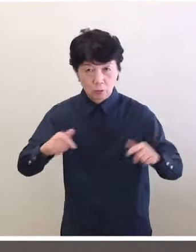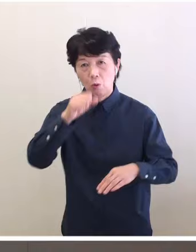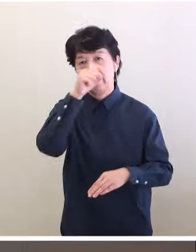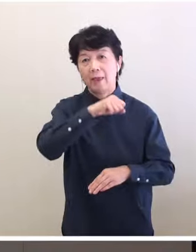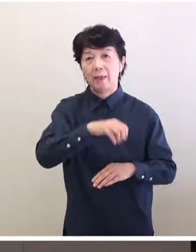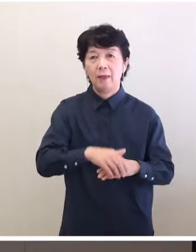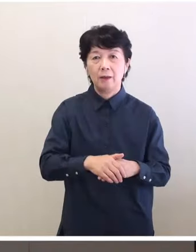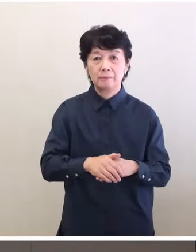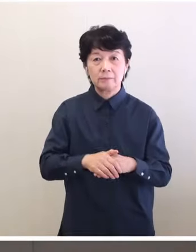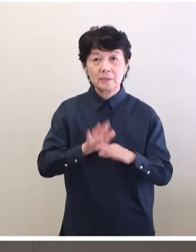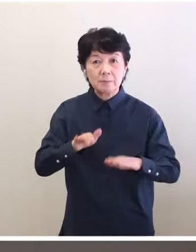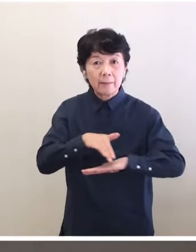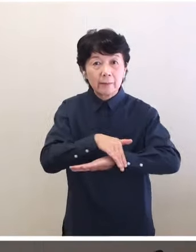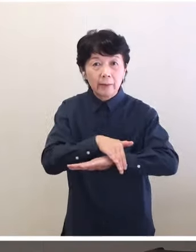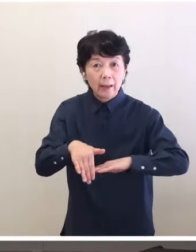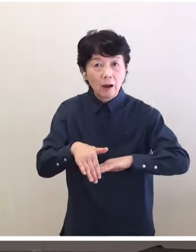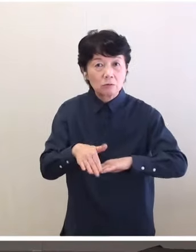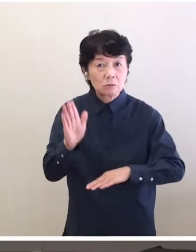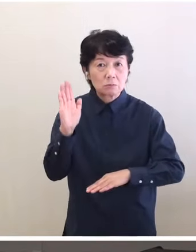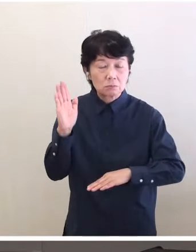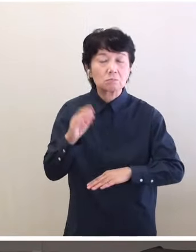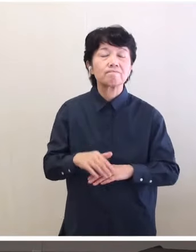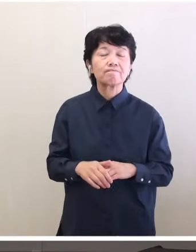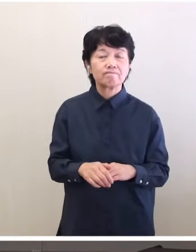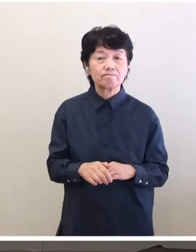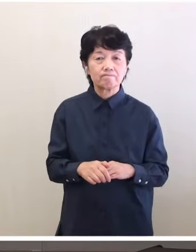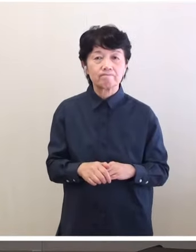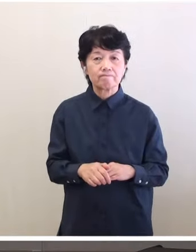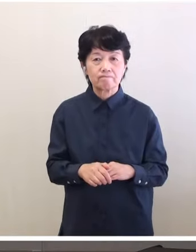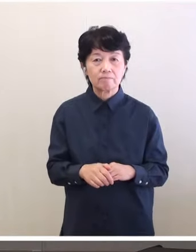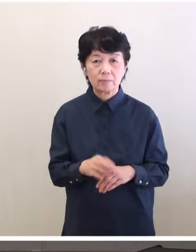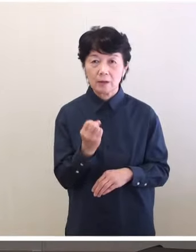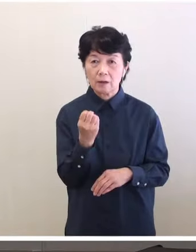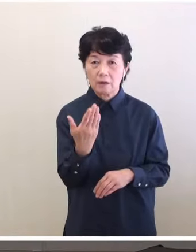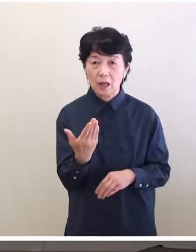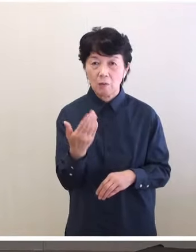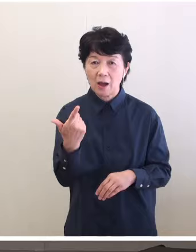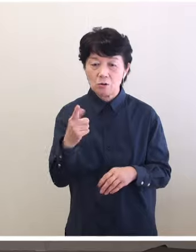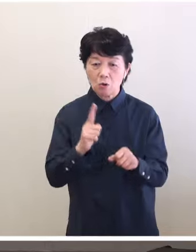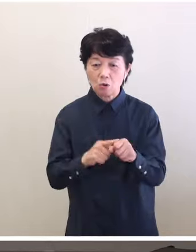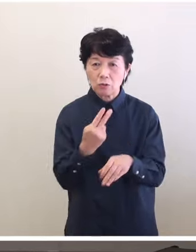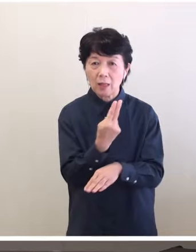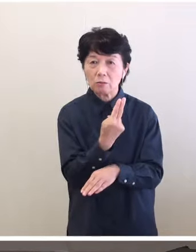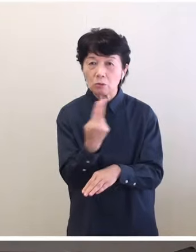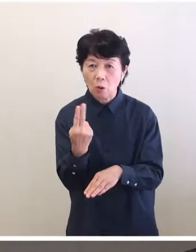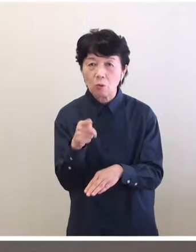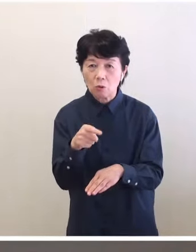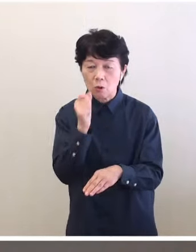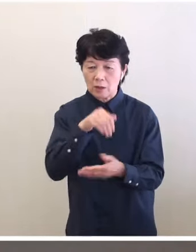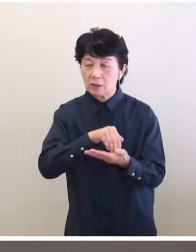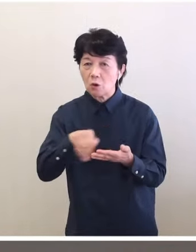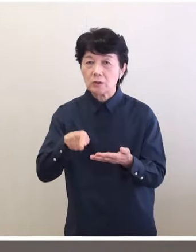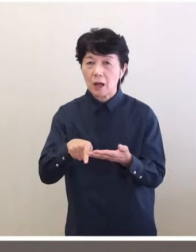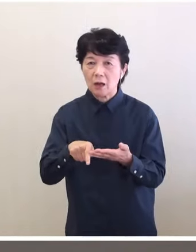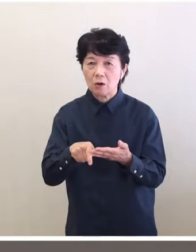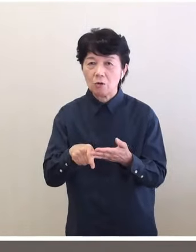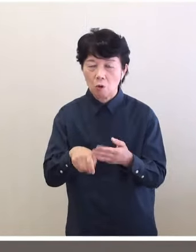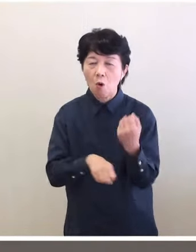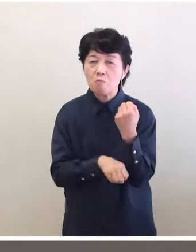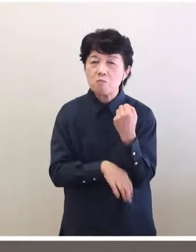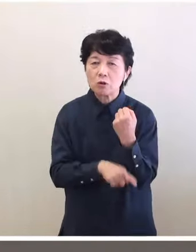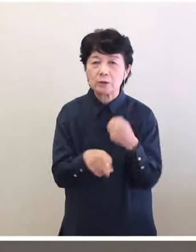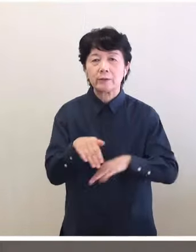して、現在の計画ではですね、これは令和6年度予算で発表した現在の